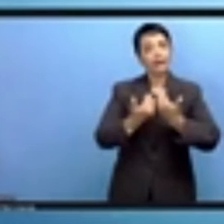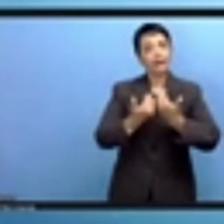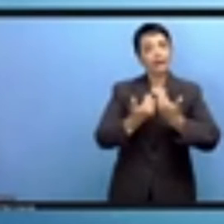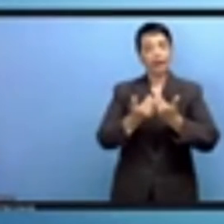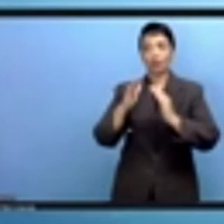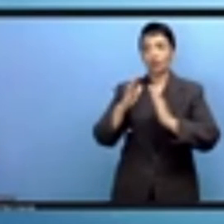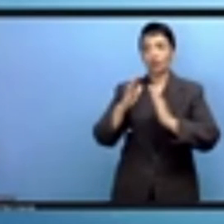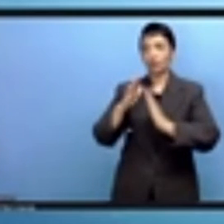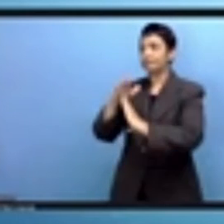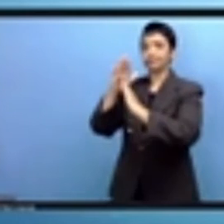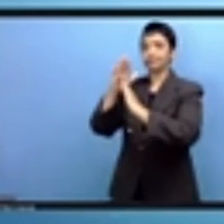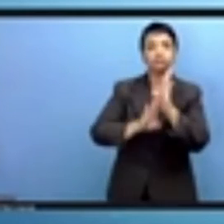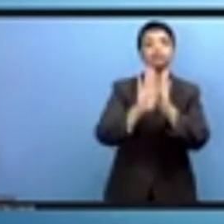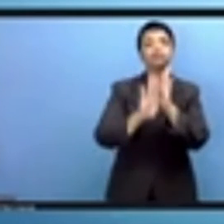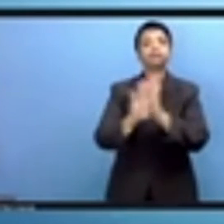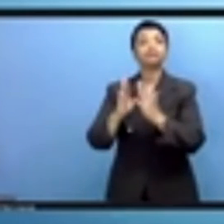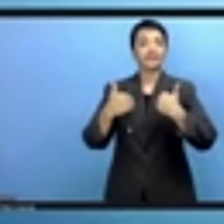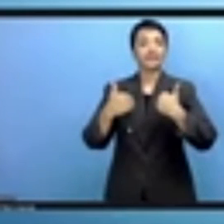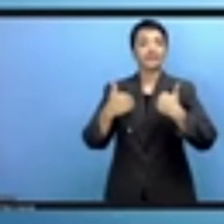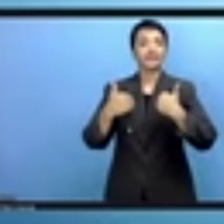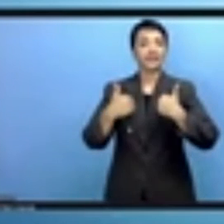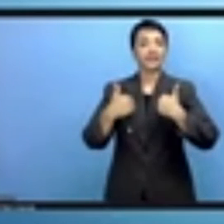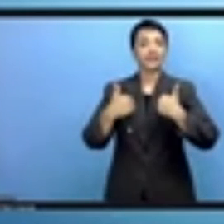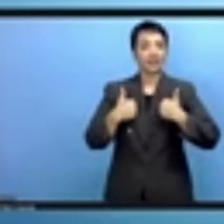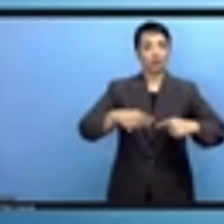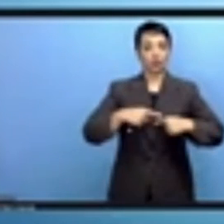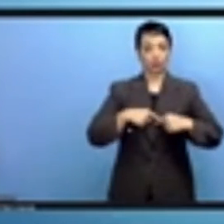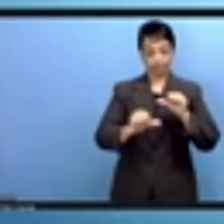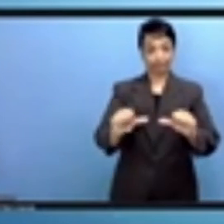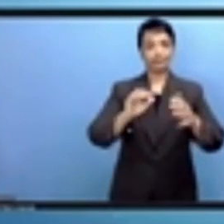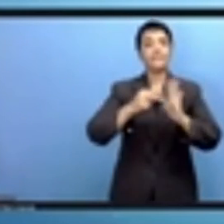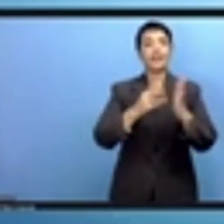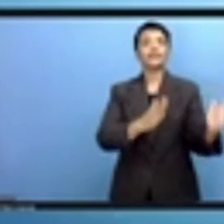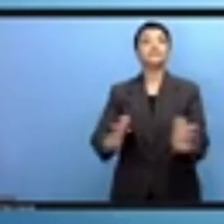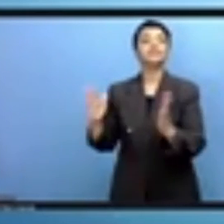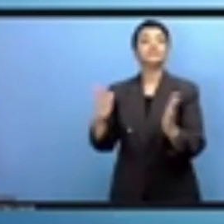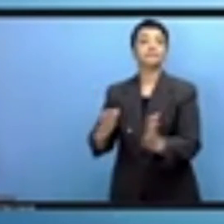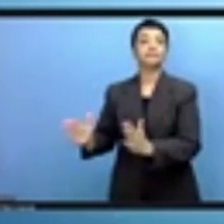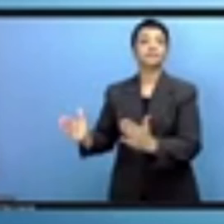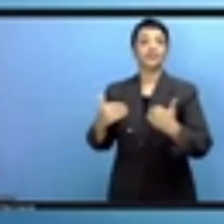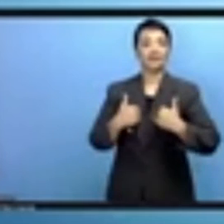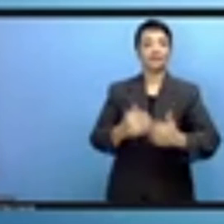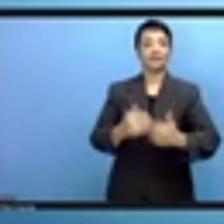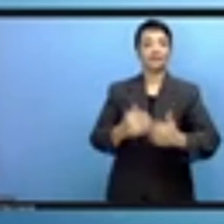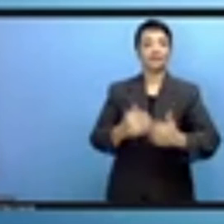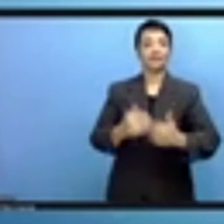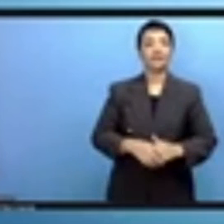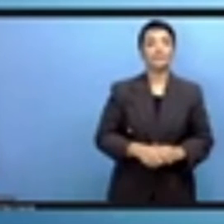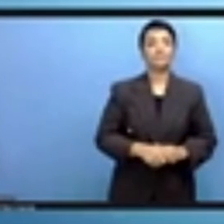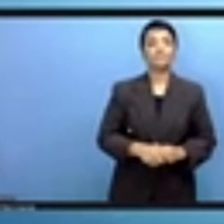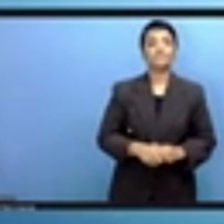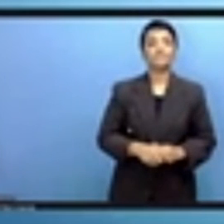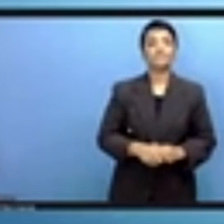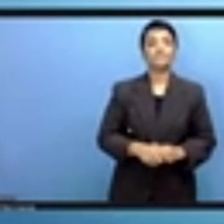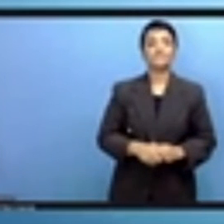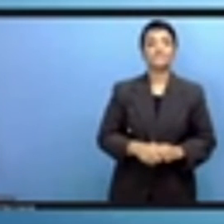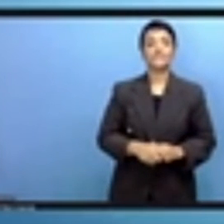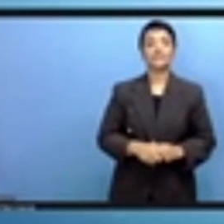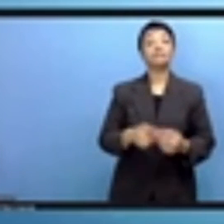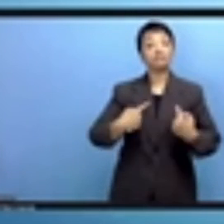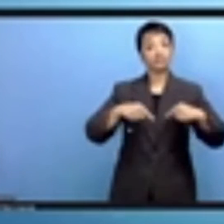我们在挫折当中致力于取得完整